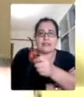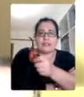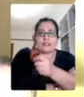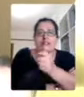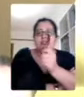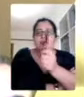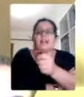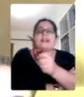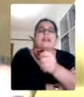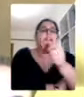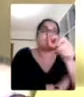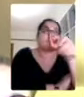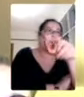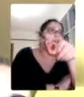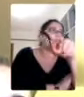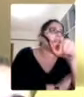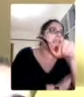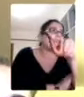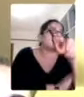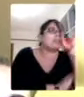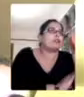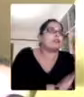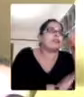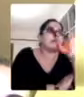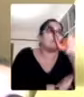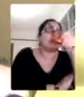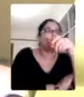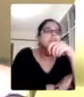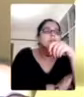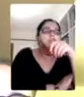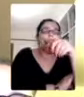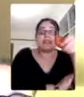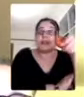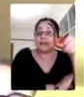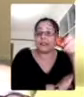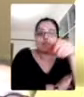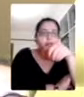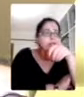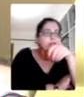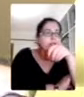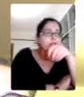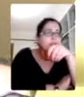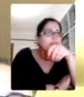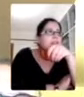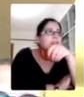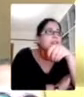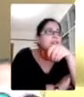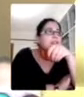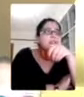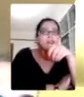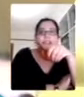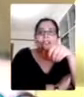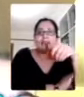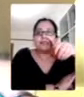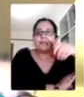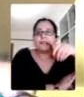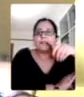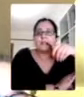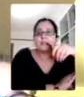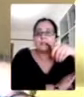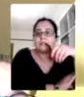Öyle söylemiştiniz ya. Siena. Onu da nereden hatırlıyorum? İlhan Hoca'ya söylemiştiniz. Ya bugün İlhan Hoca yok ortada değil mi? İlhan İlhan Hoca Hoca yine